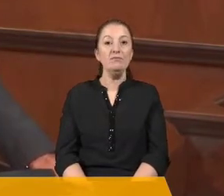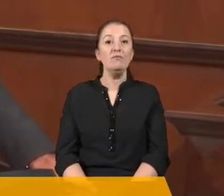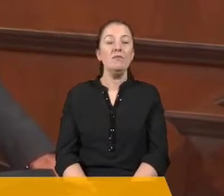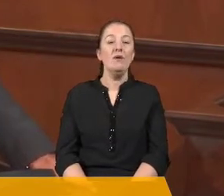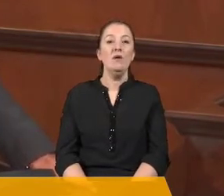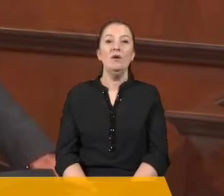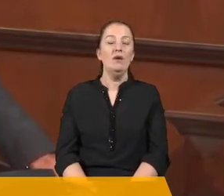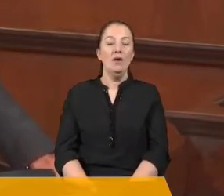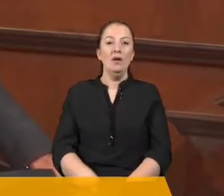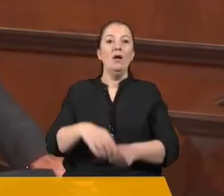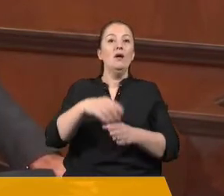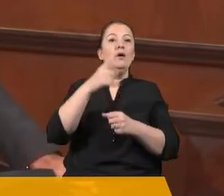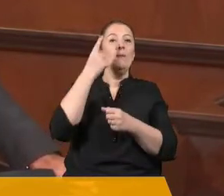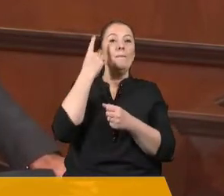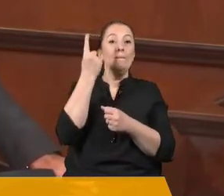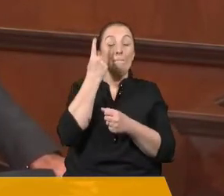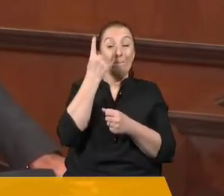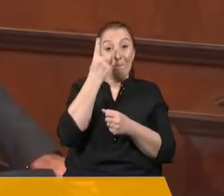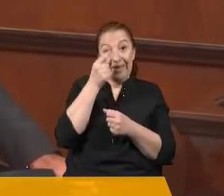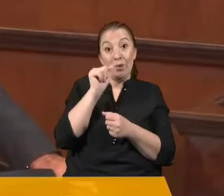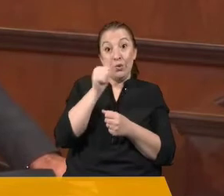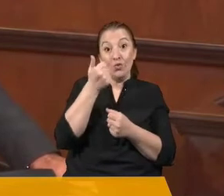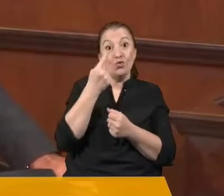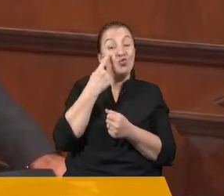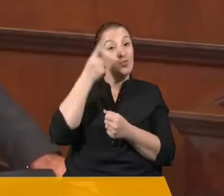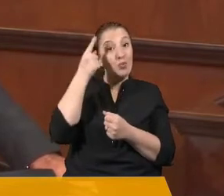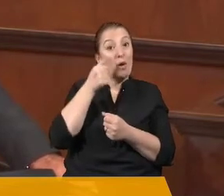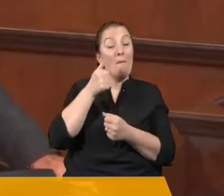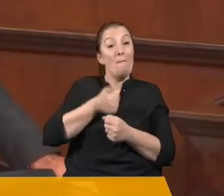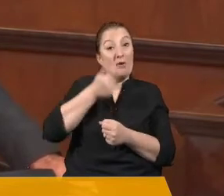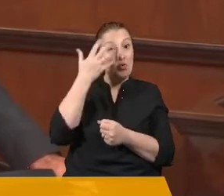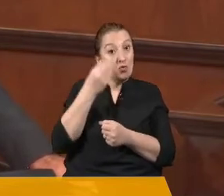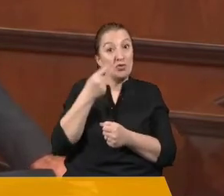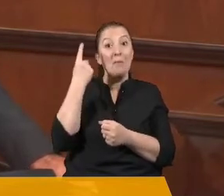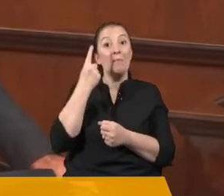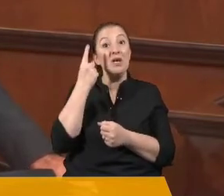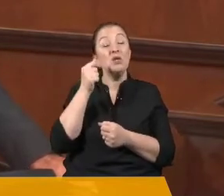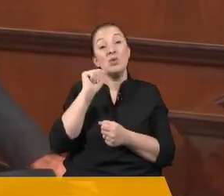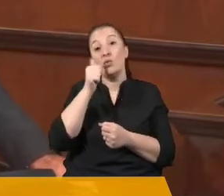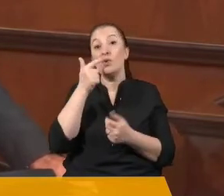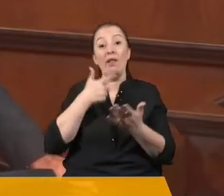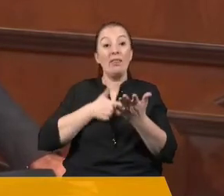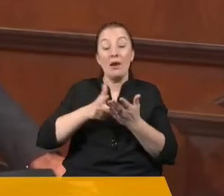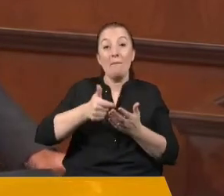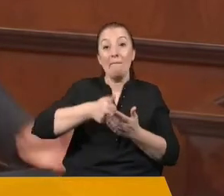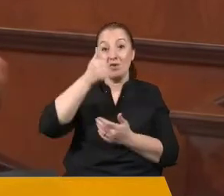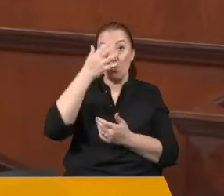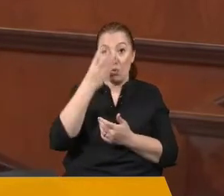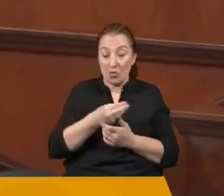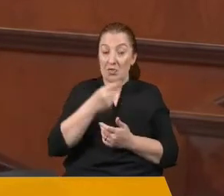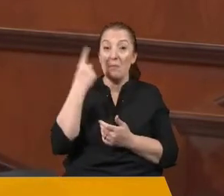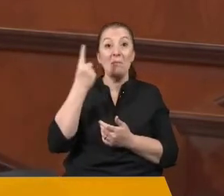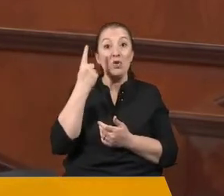Ya bir gün Cumhurbaşkanı olursam, bir gün Tarım Bakanı olursam, bir gün hükümet olursam bana bu soruyu